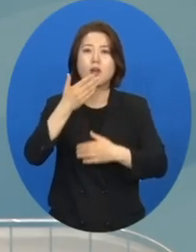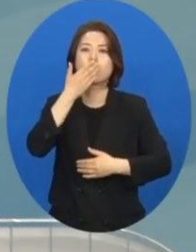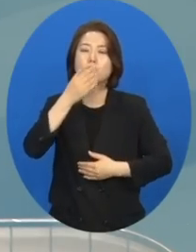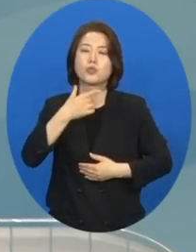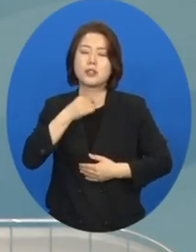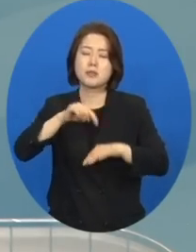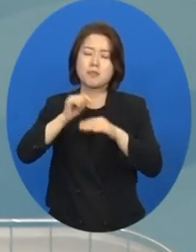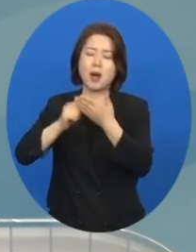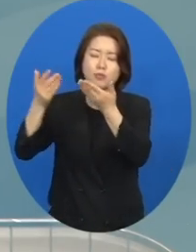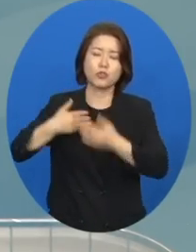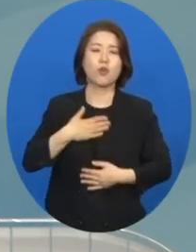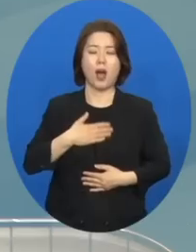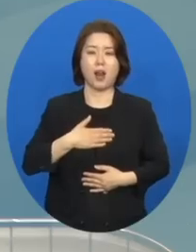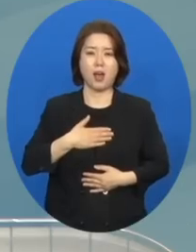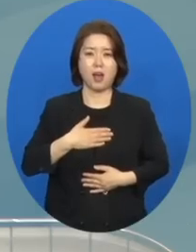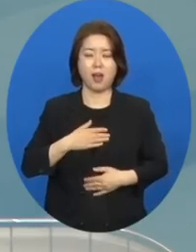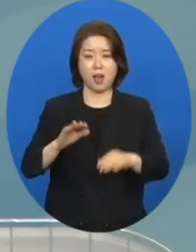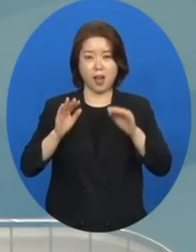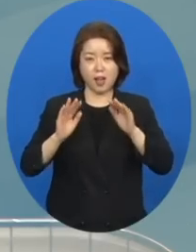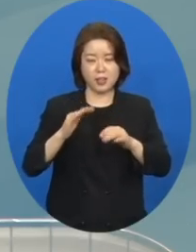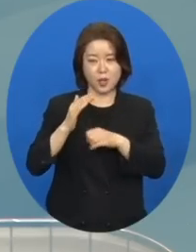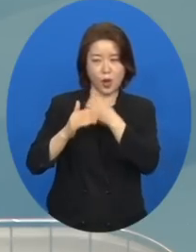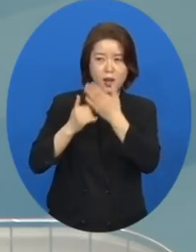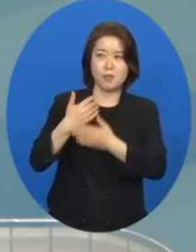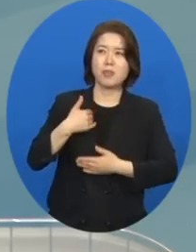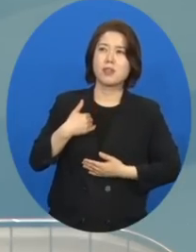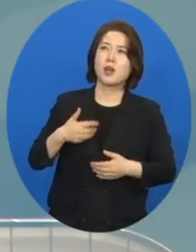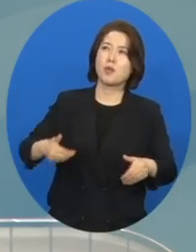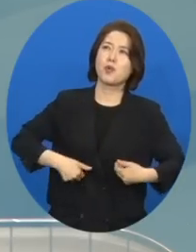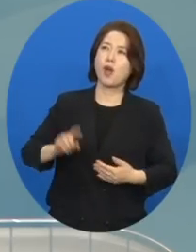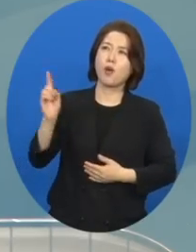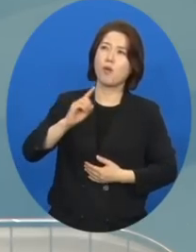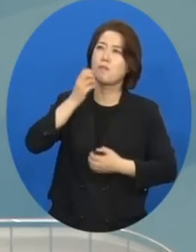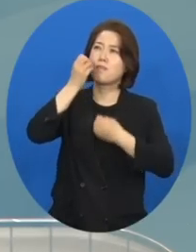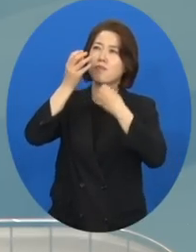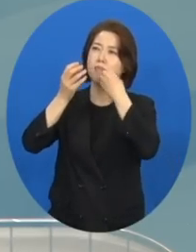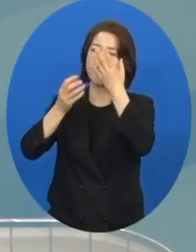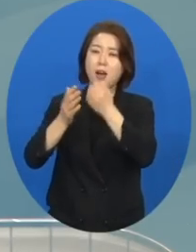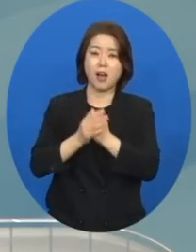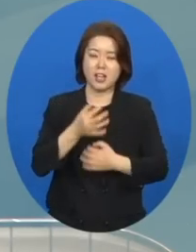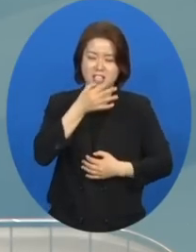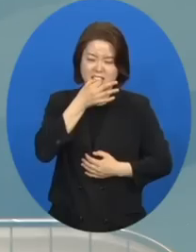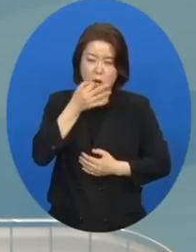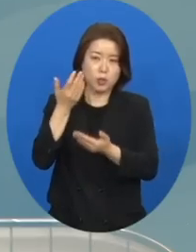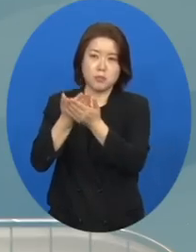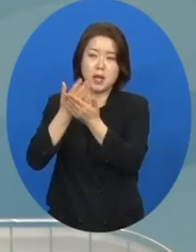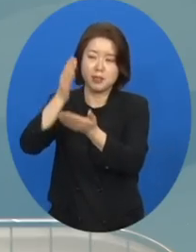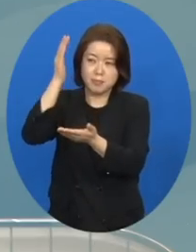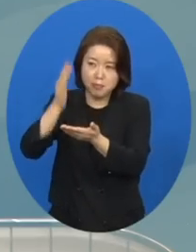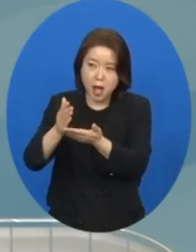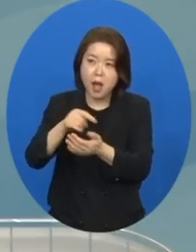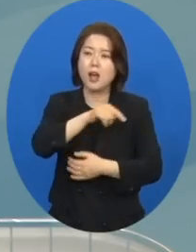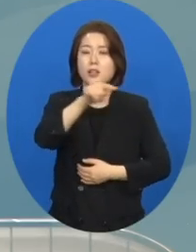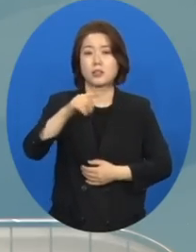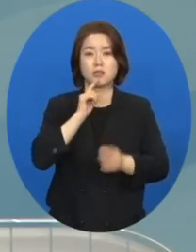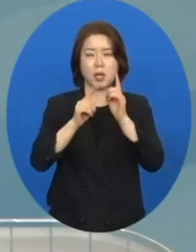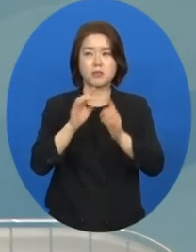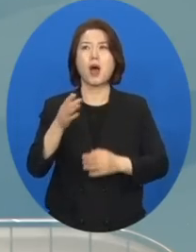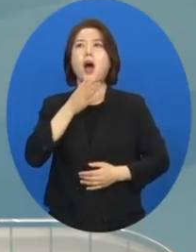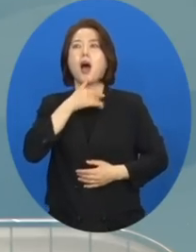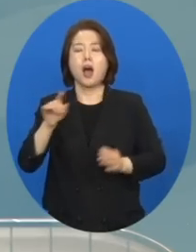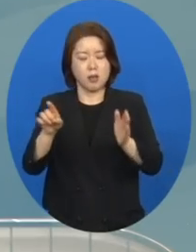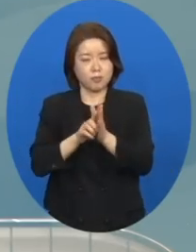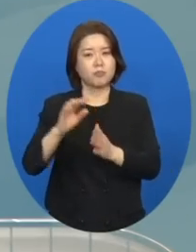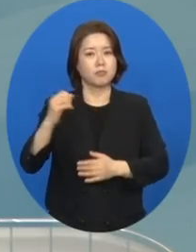않았습니다 이제는 하나님께 저의 필요한 것을 아래 고 욕심으로 구하지 말라 신 말씀들이 믿어집니다 예전의